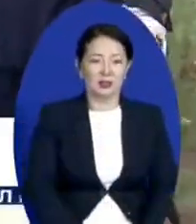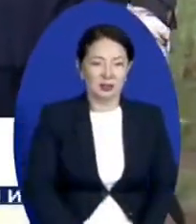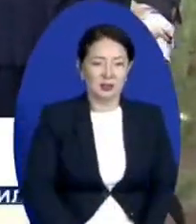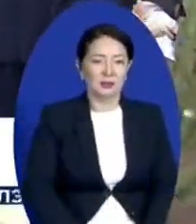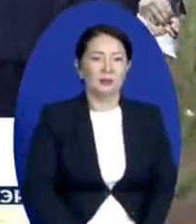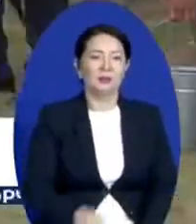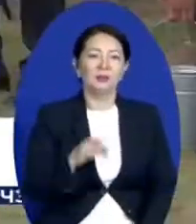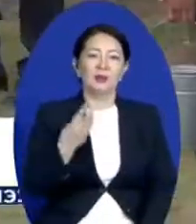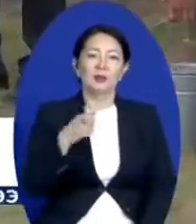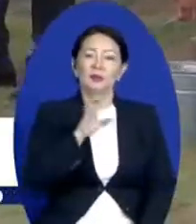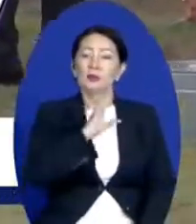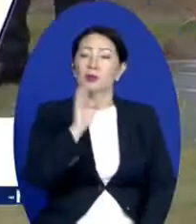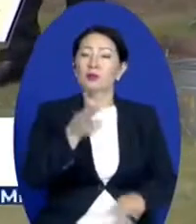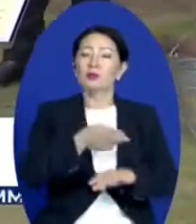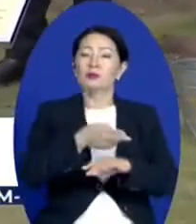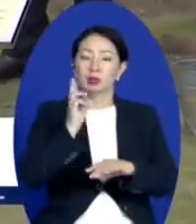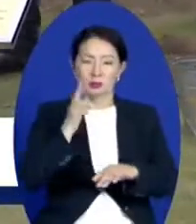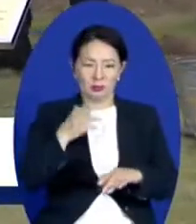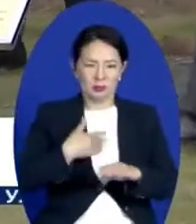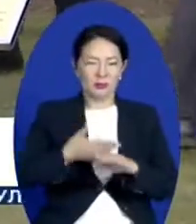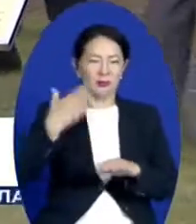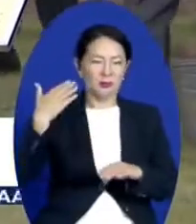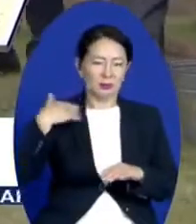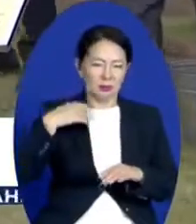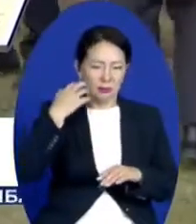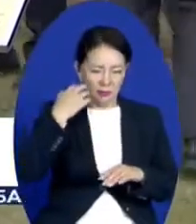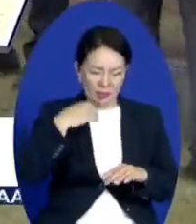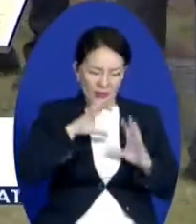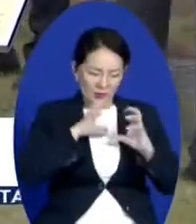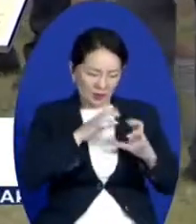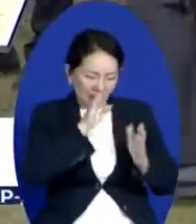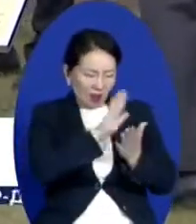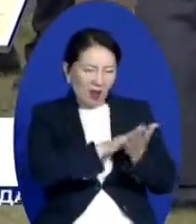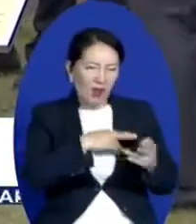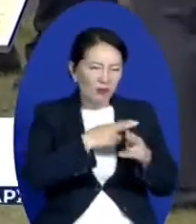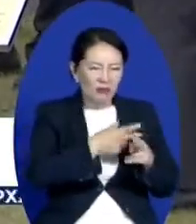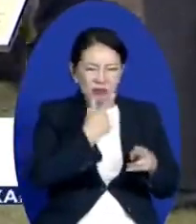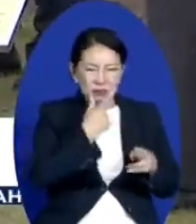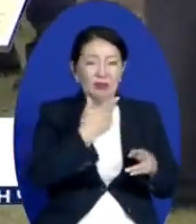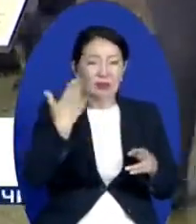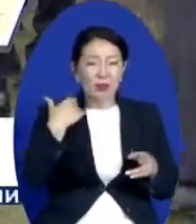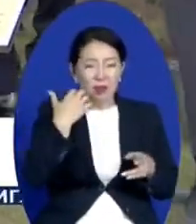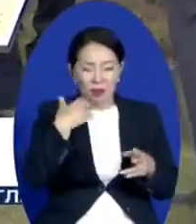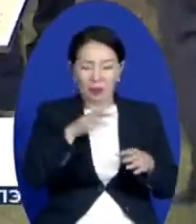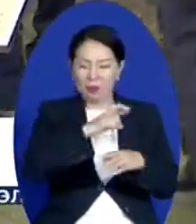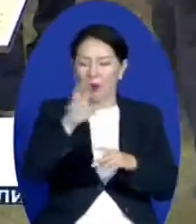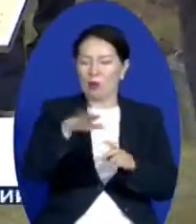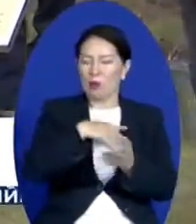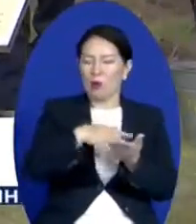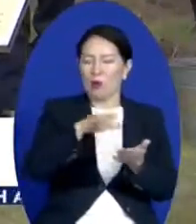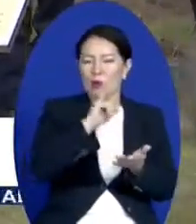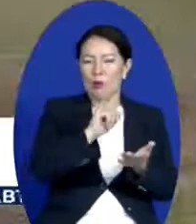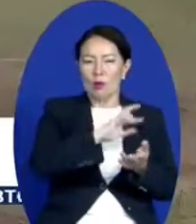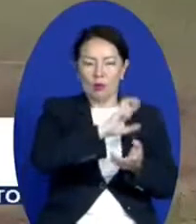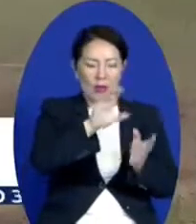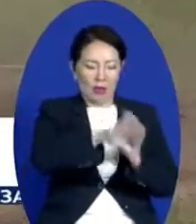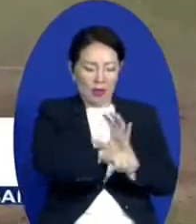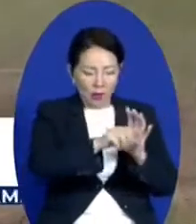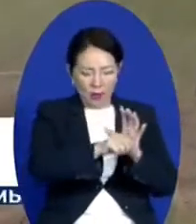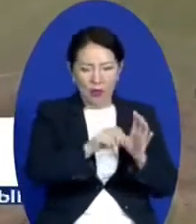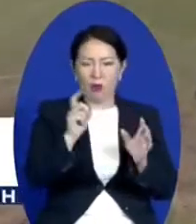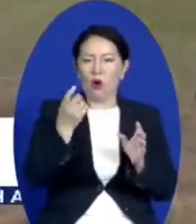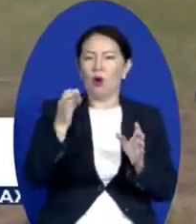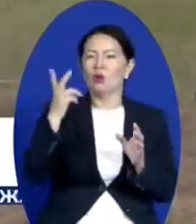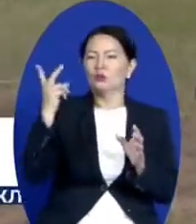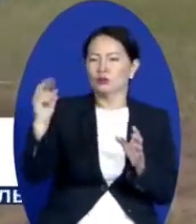Харин нэгдсэн үндэсний байгууллагын тэргүүн бидний үеийнхэн их дэлхийдээ ээлтэй хандаж чадаагүй. Бид байгаль орчноо бохирдуулж, байгалийн баялагийг хэрэглэж, хойч үедээ